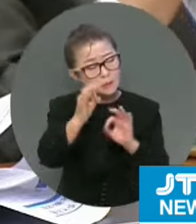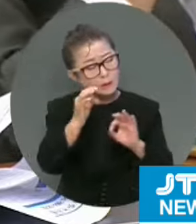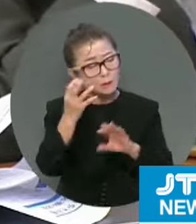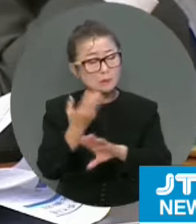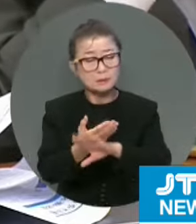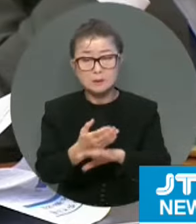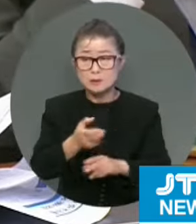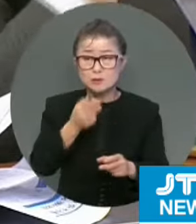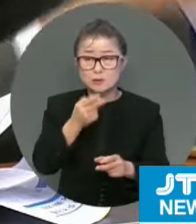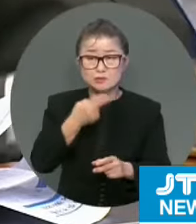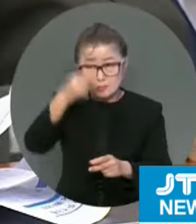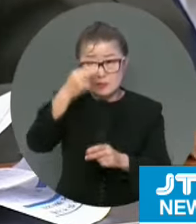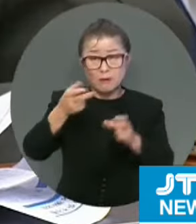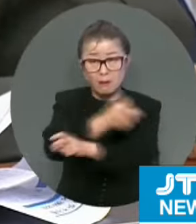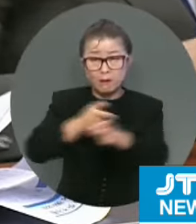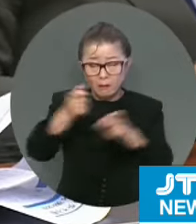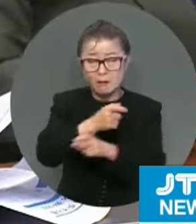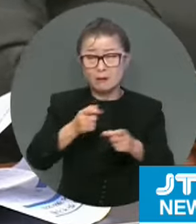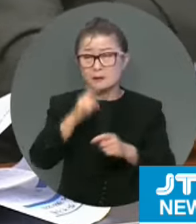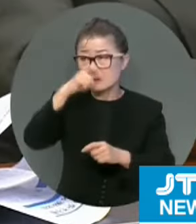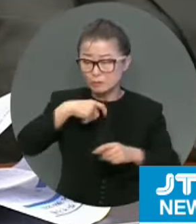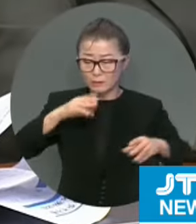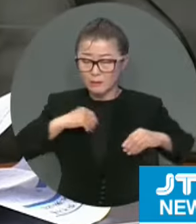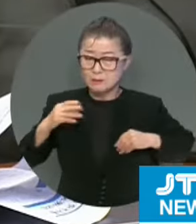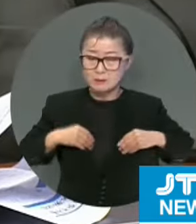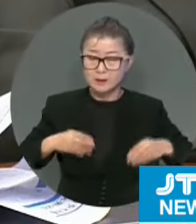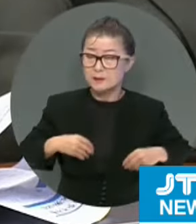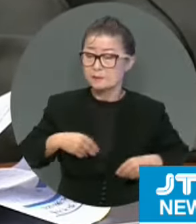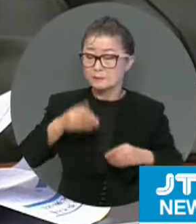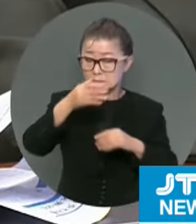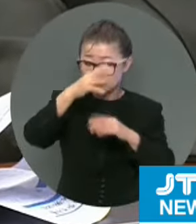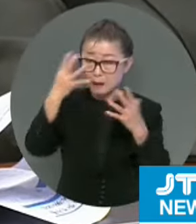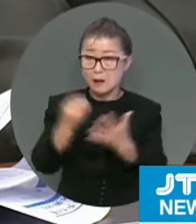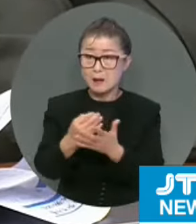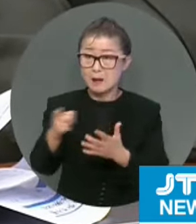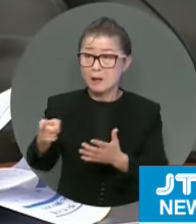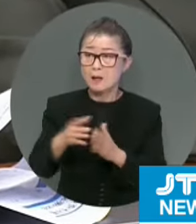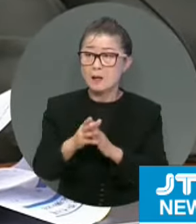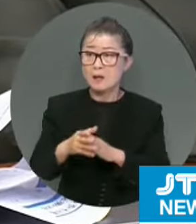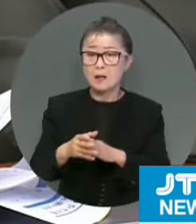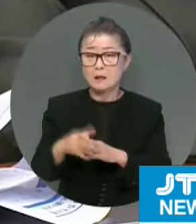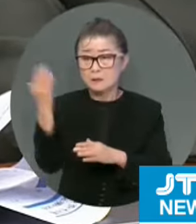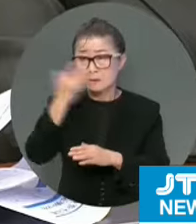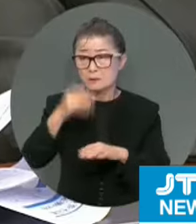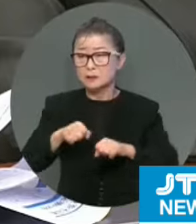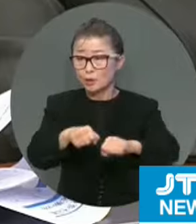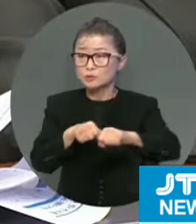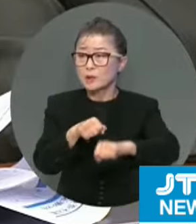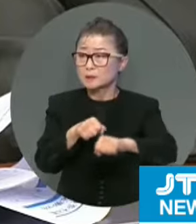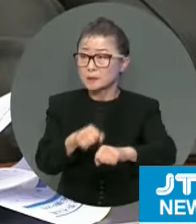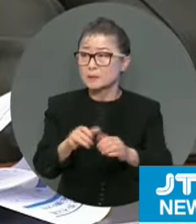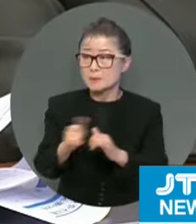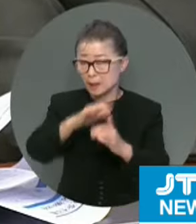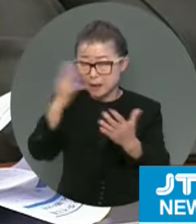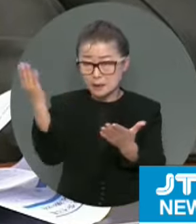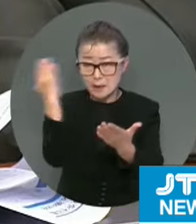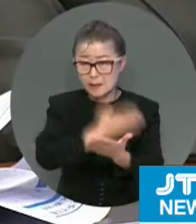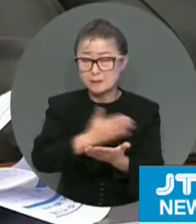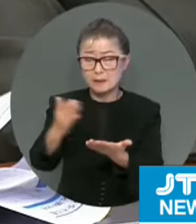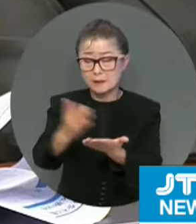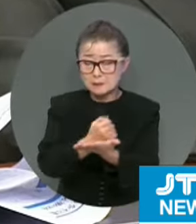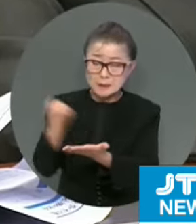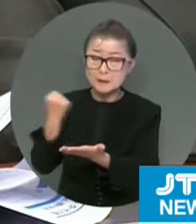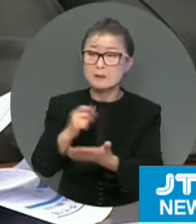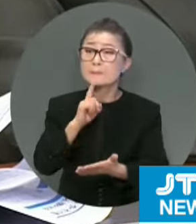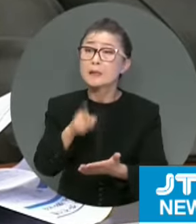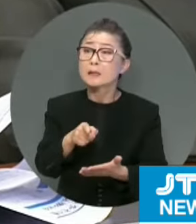있었고 오물도 있었고 오물을 다음날 환경미화원이나 관계자들이 치웠다는 얘기까지 다 했습니다. 그리고 그 오물